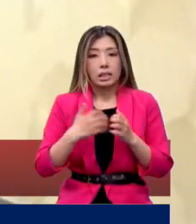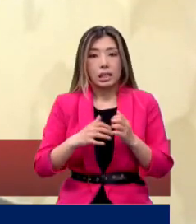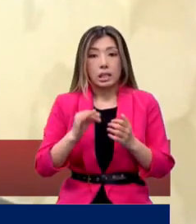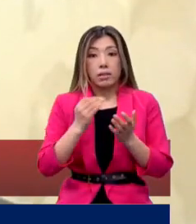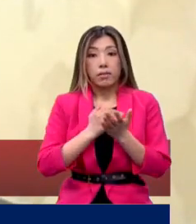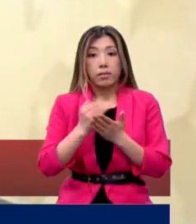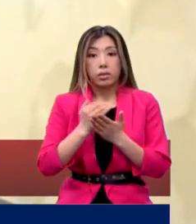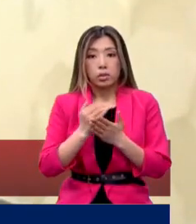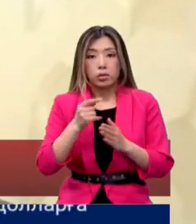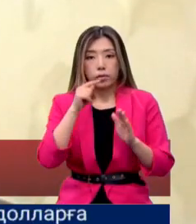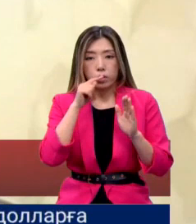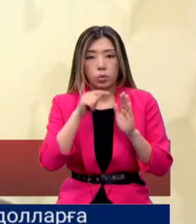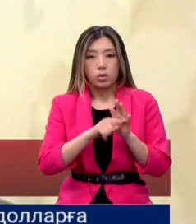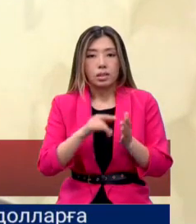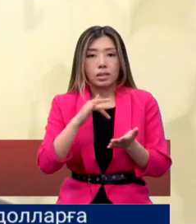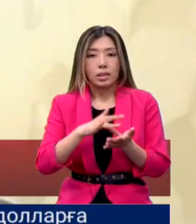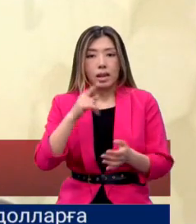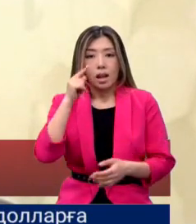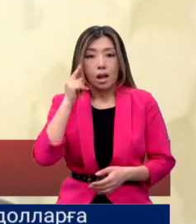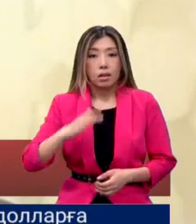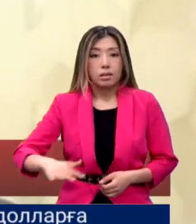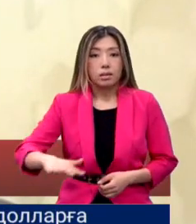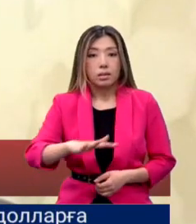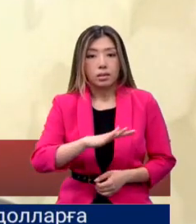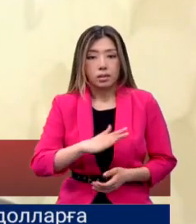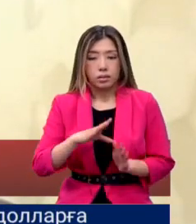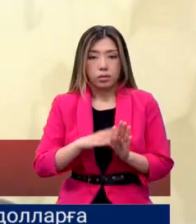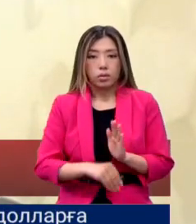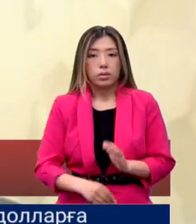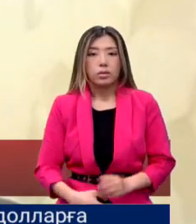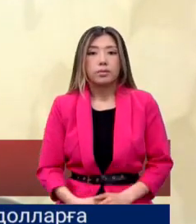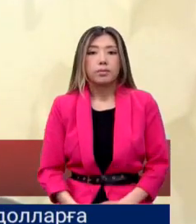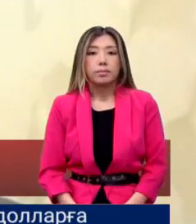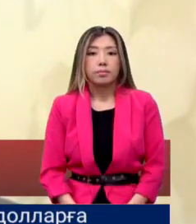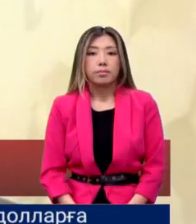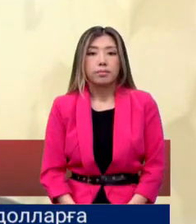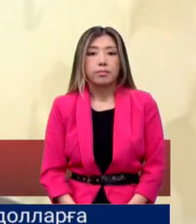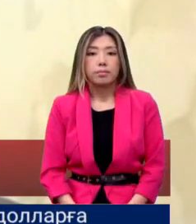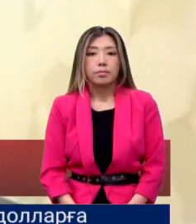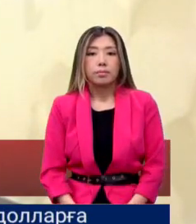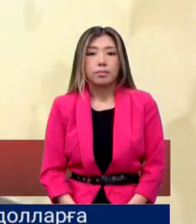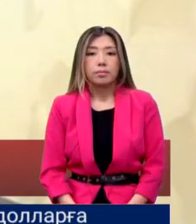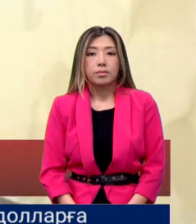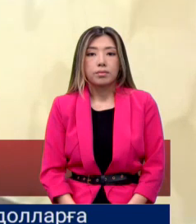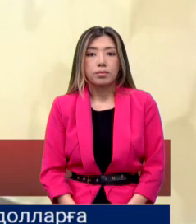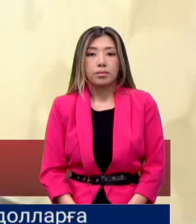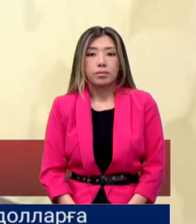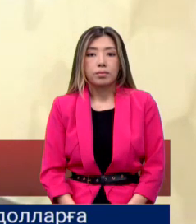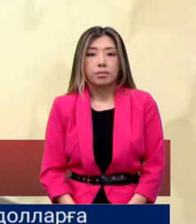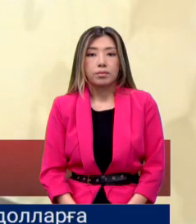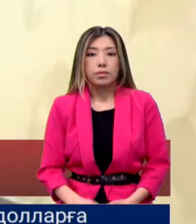высшего, внутри, скажем, Центральной Азии в том числе. И, разумеется, это все, конечно, безусловно,